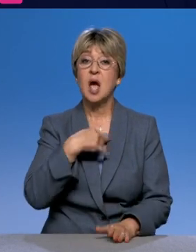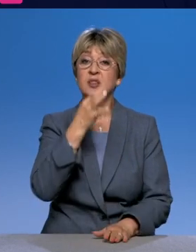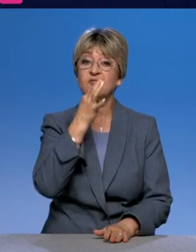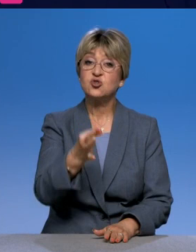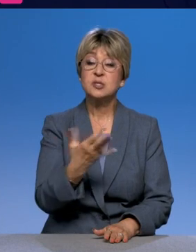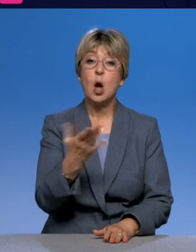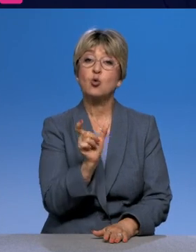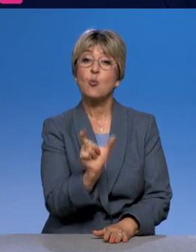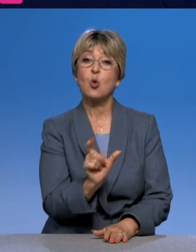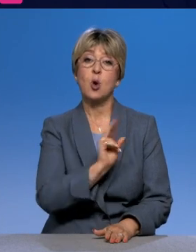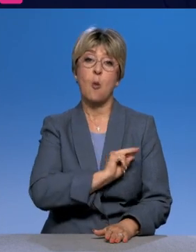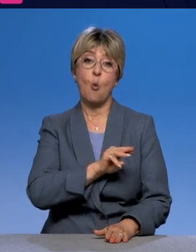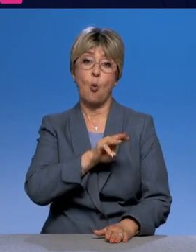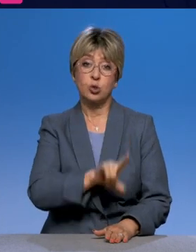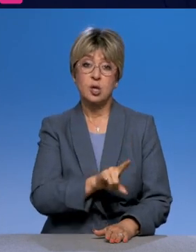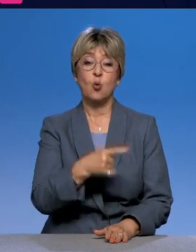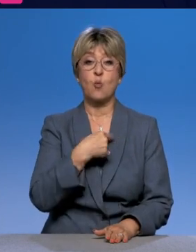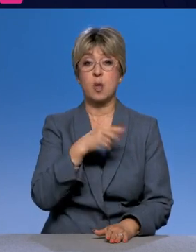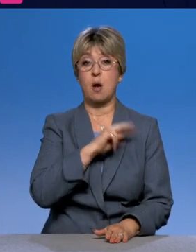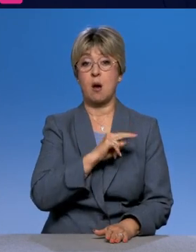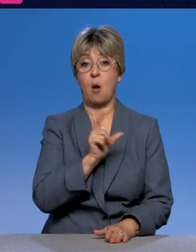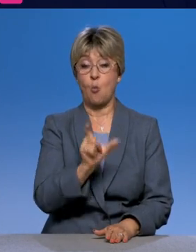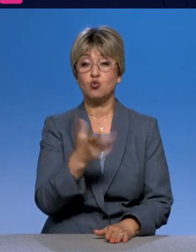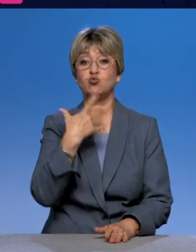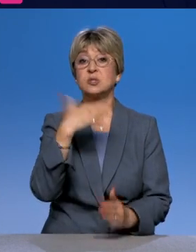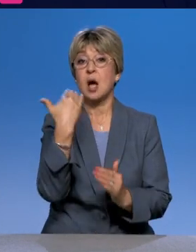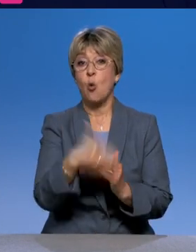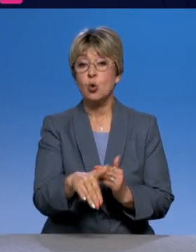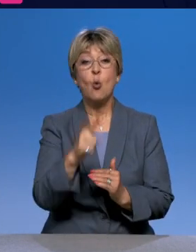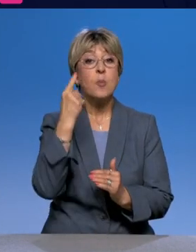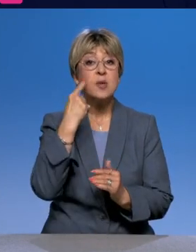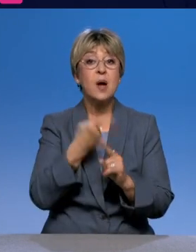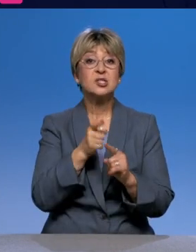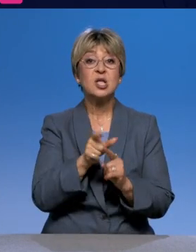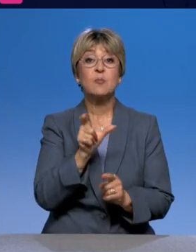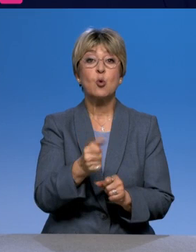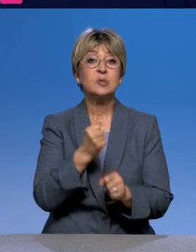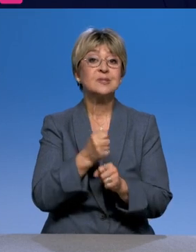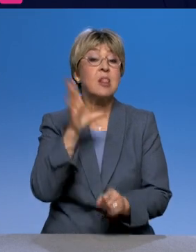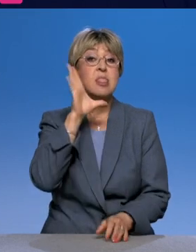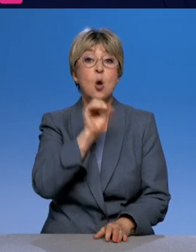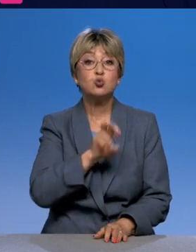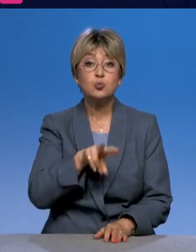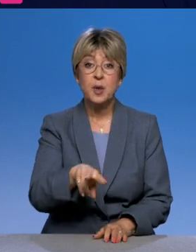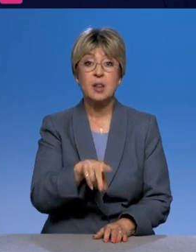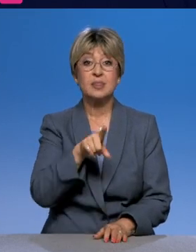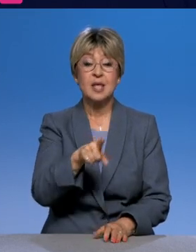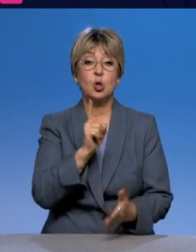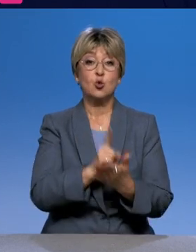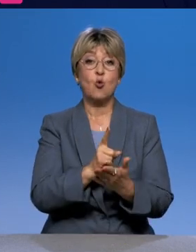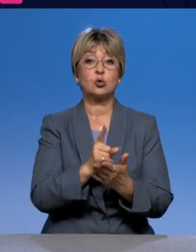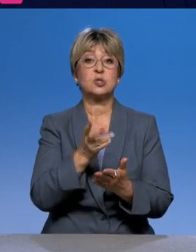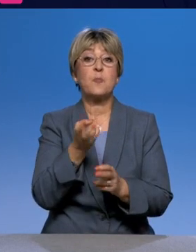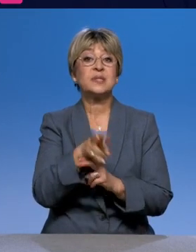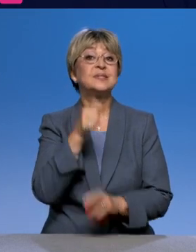блок работы. У тебя рабочий день вот закончился, но ты понимаешь, что ты этот блок сделать не успел, и ты по логике должен прийти